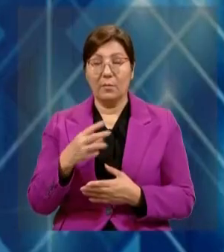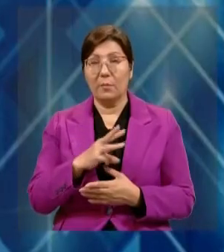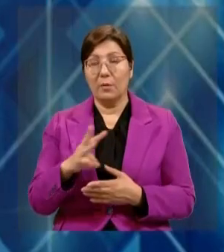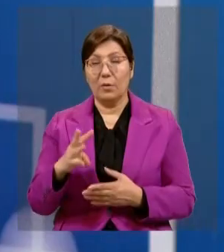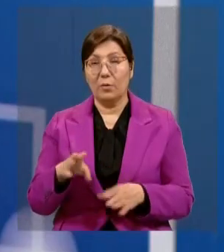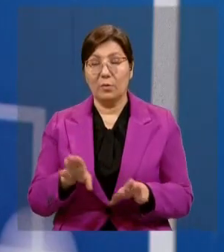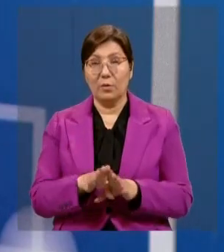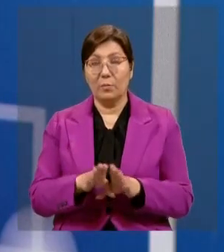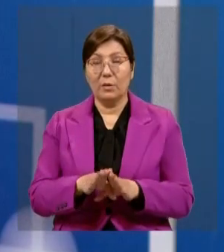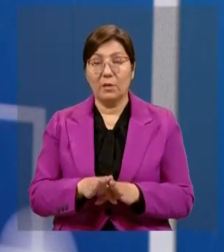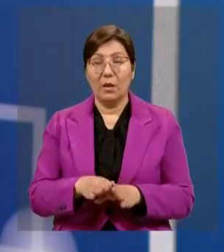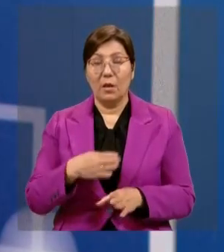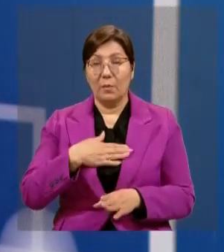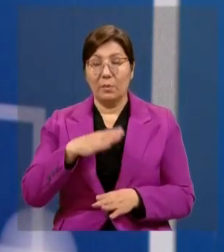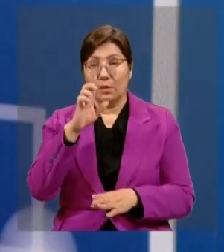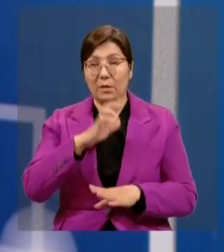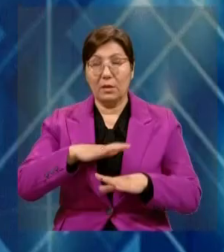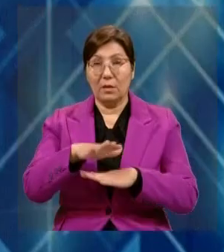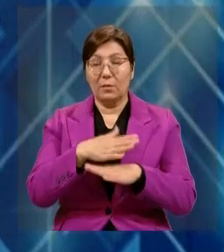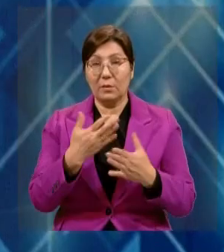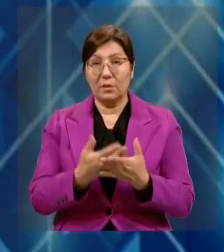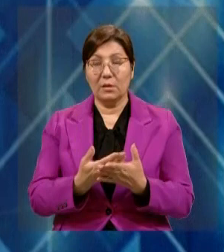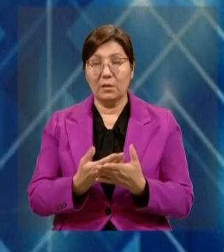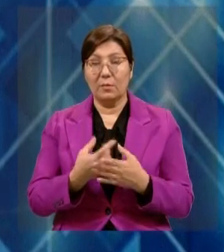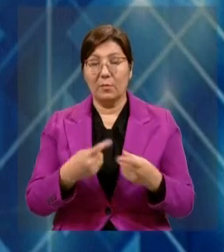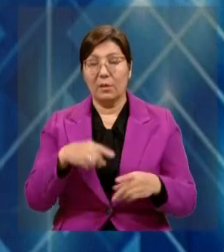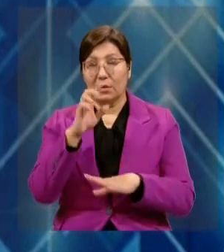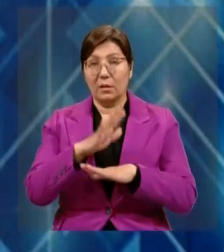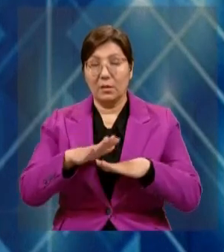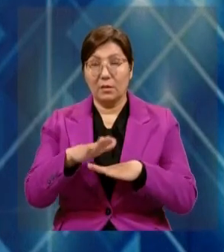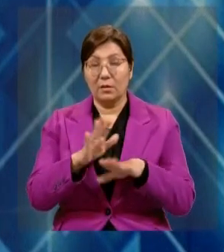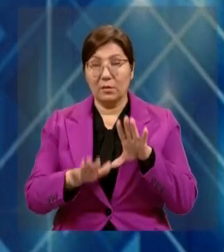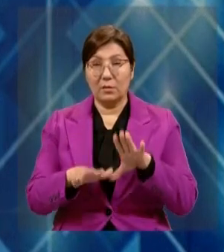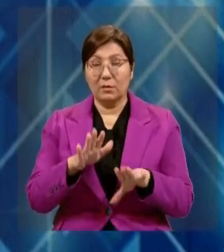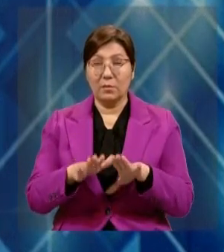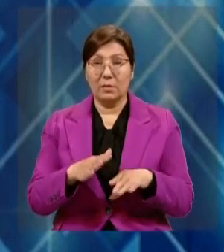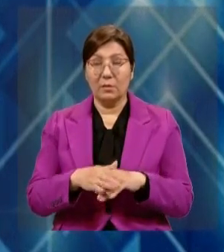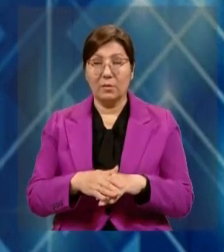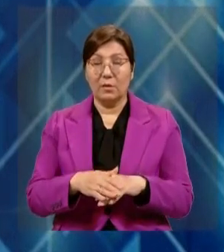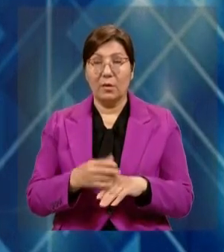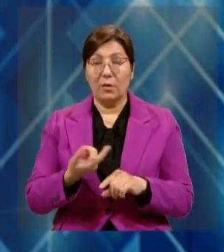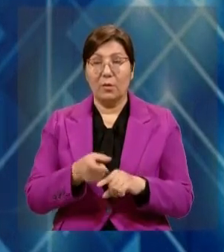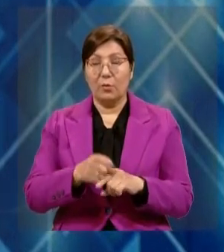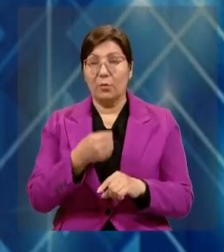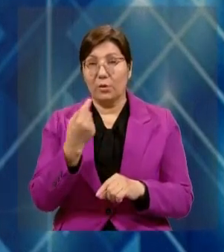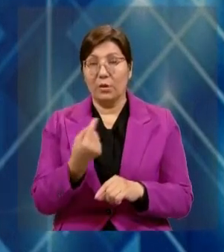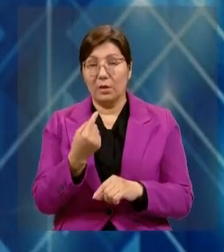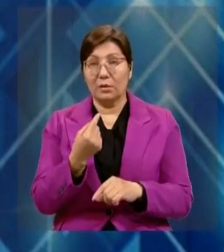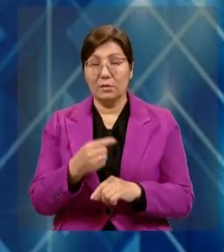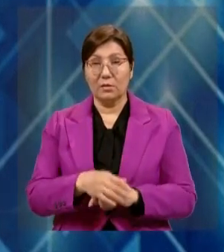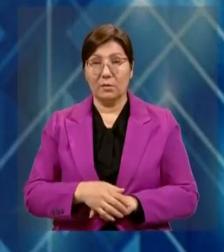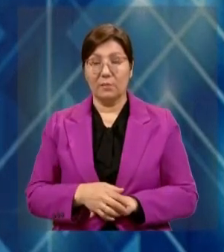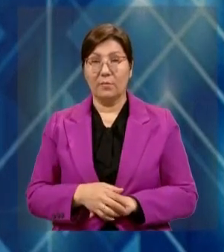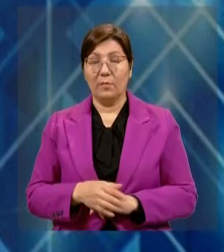Сонда біздің елімізде көп пе, аз ба? Біздің елімізде басқа елдермен, Европа елдермен салыстырмалы түрде өте аз болып келеді. Яғни айтып